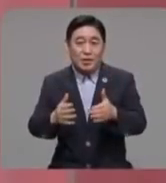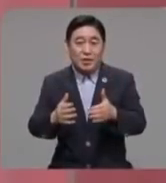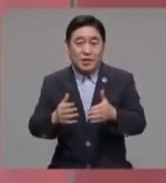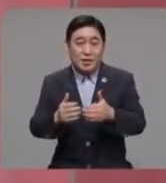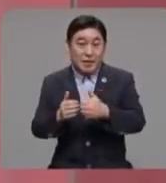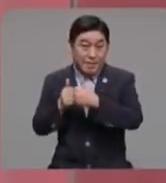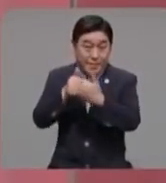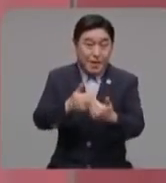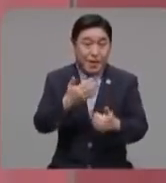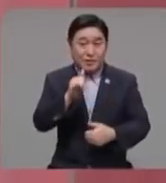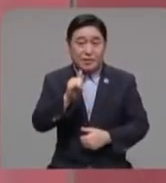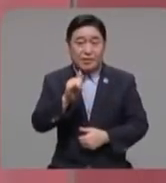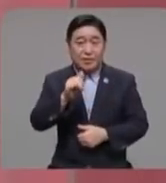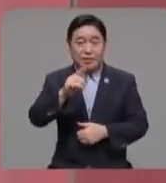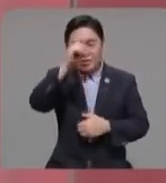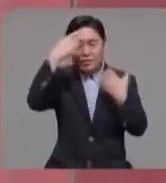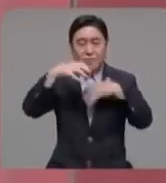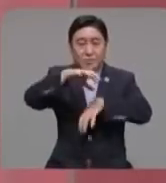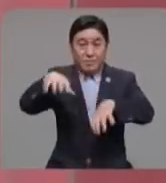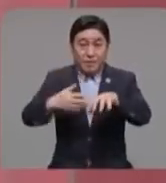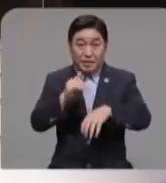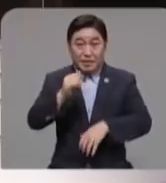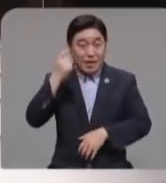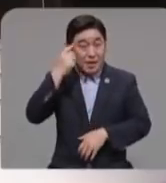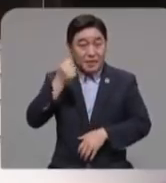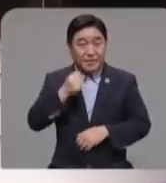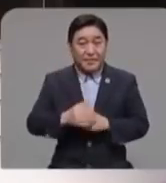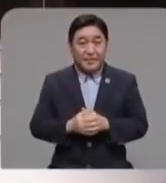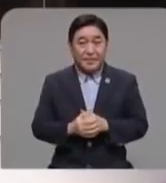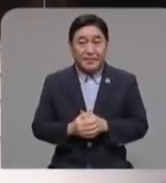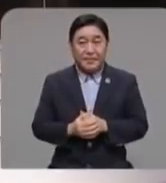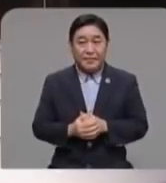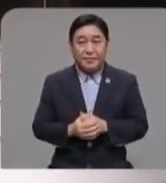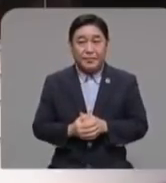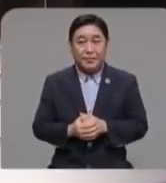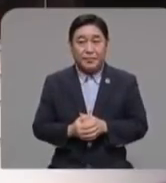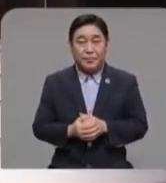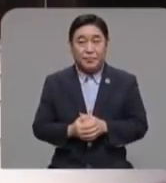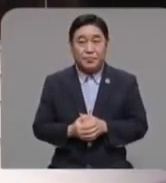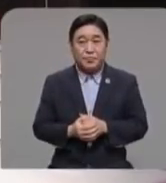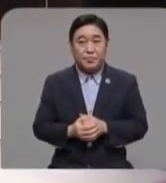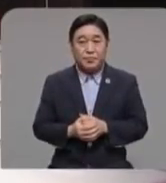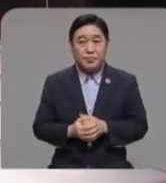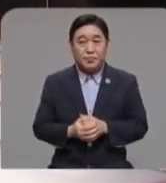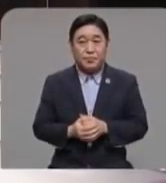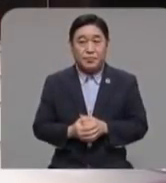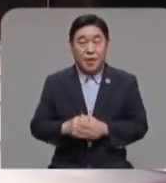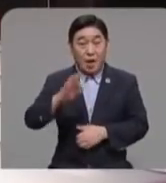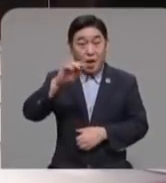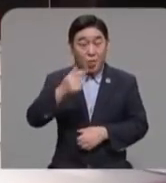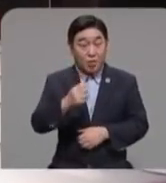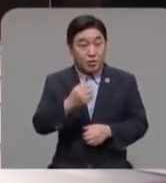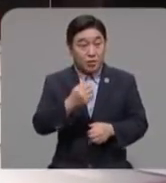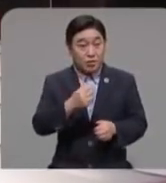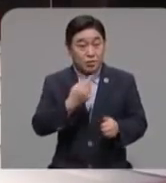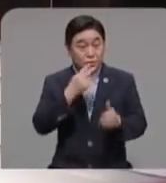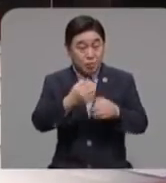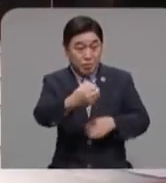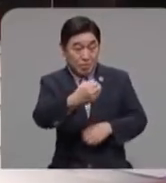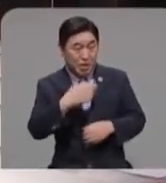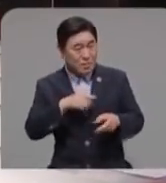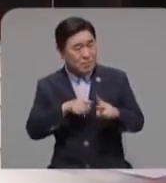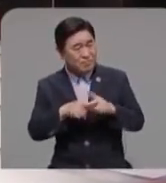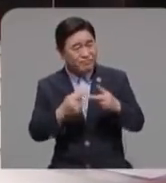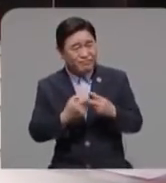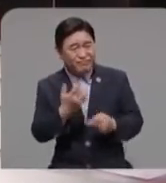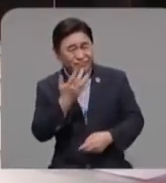공격을 놓치지 않고 정권 교체를 이룰 수 있다고 생각합니다. 네, 원희룡 후보 발언 시간 다 소진하셨습니다. 예, 제가 할게요. 그 방금 원희룡 후보님 말씀을 제가